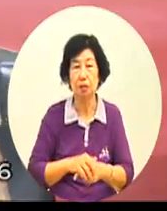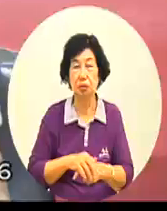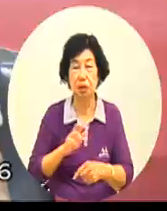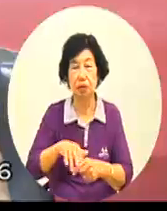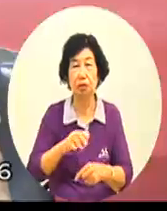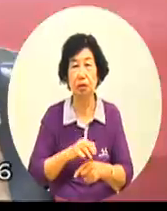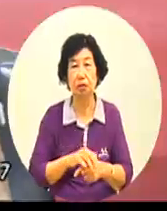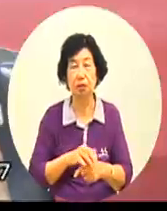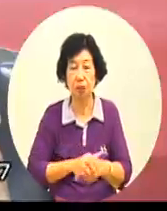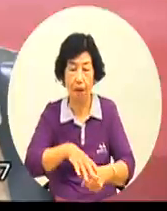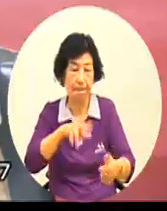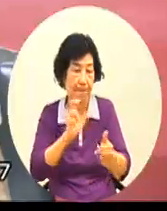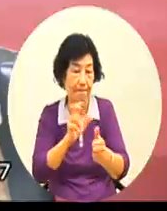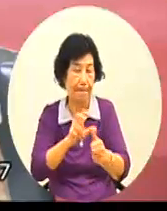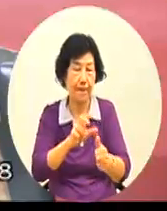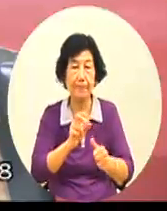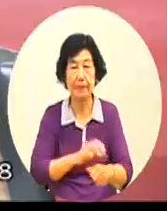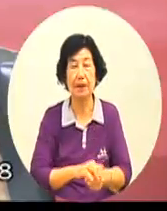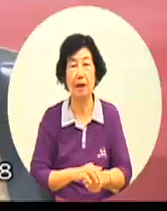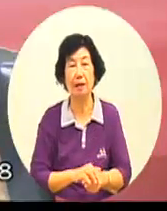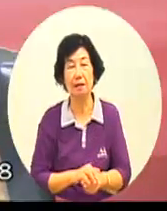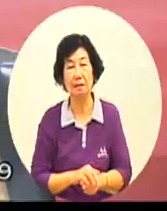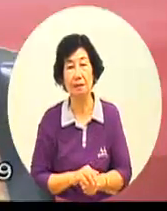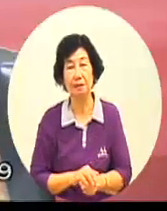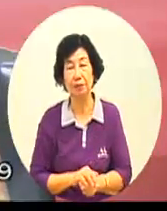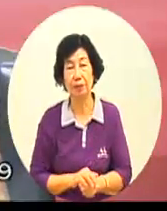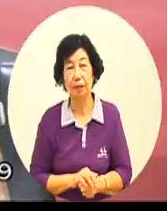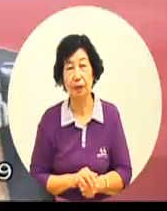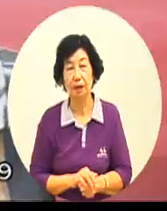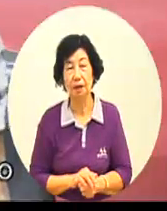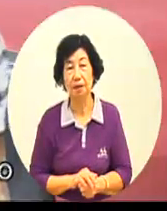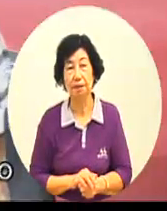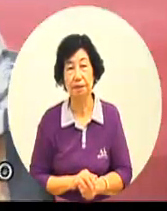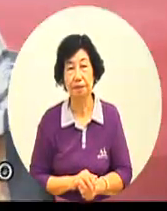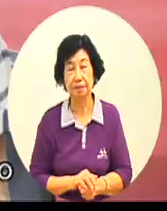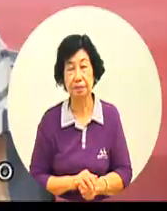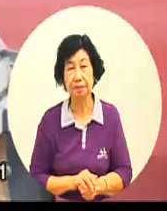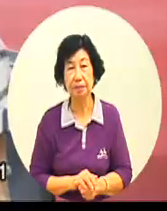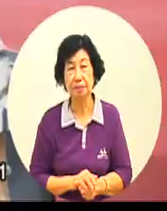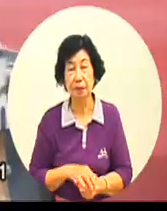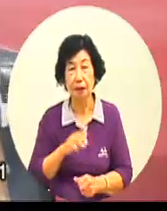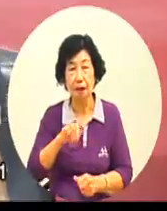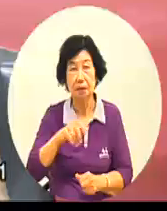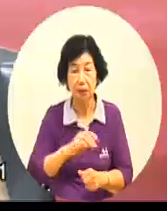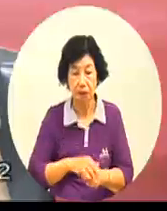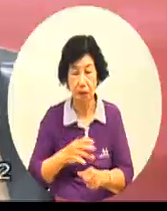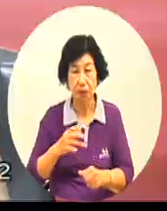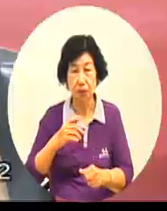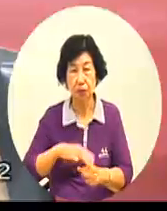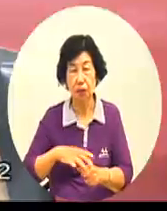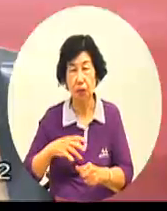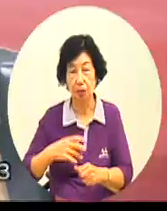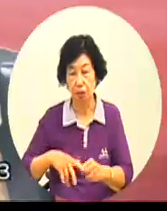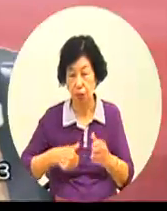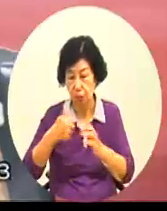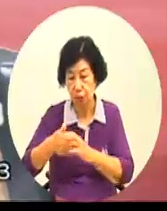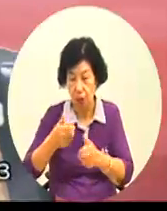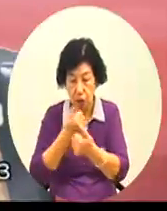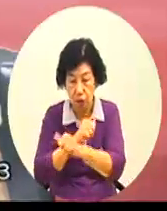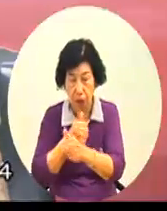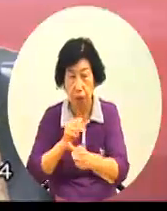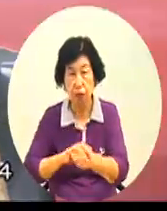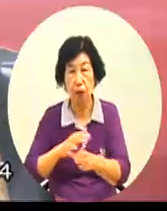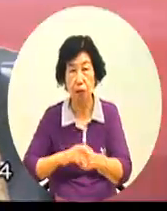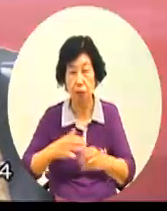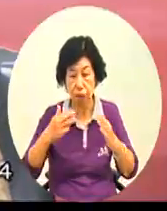骂迄个洞，食饱都骂迄个洞安尼啦。迄个时阵爱有啥物？身家调查，所以那个时候真的不民主的，就是因为